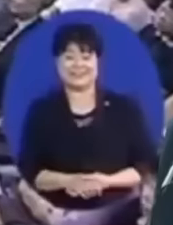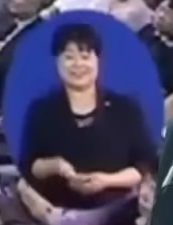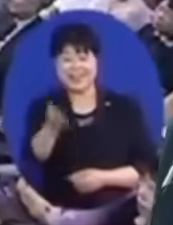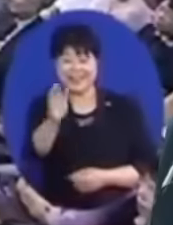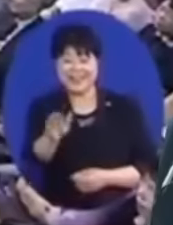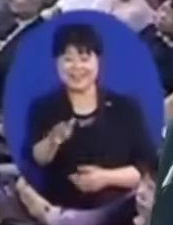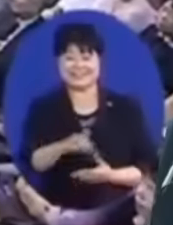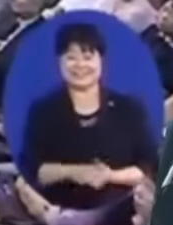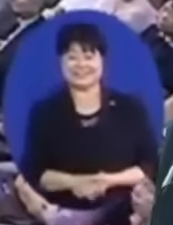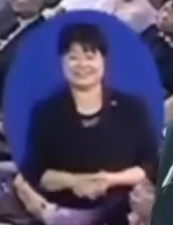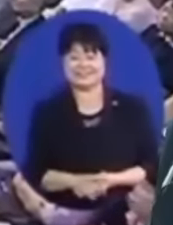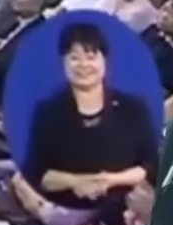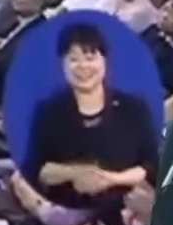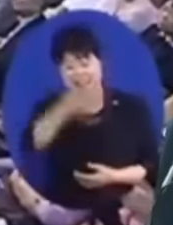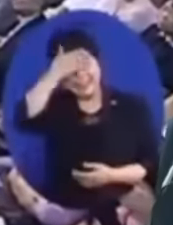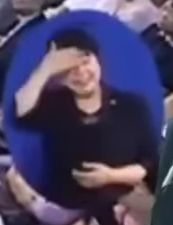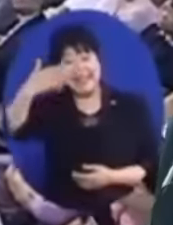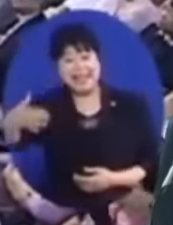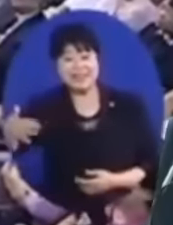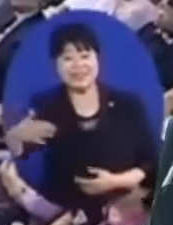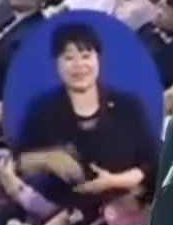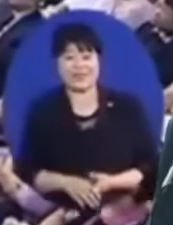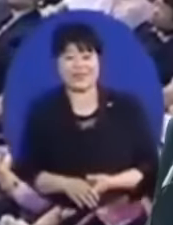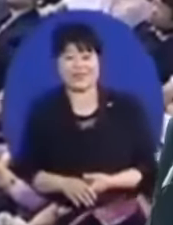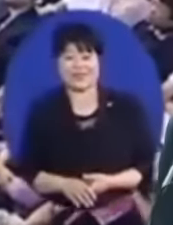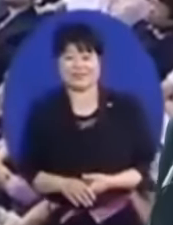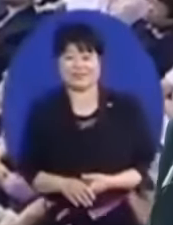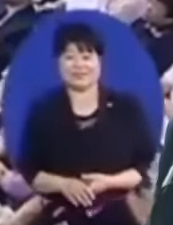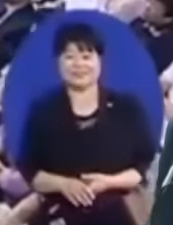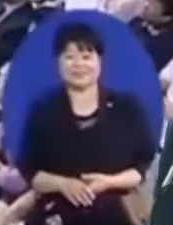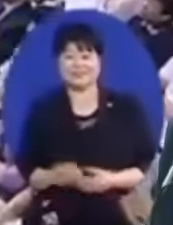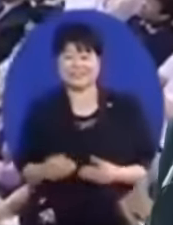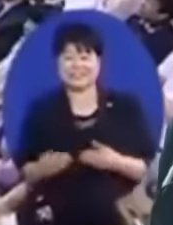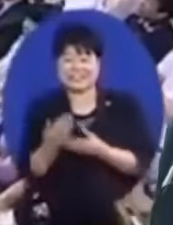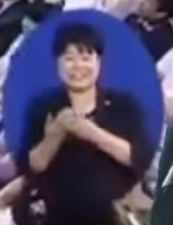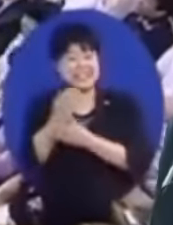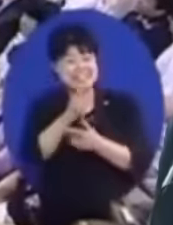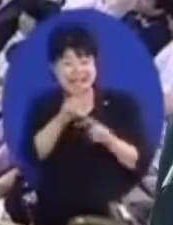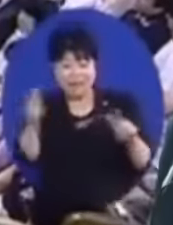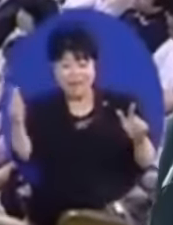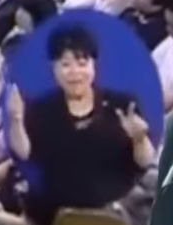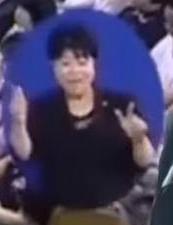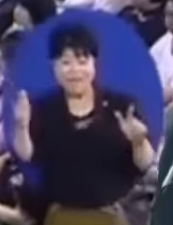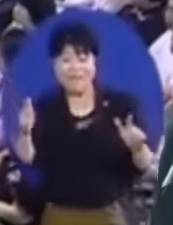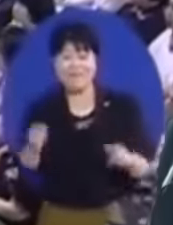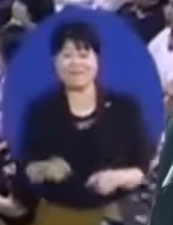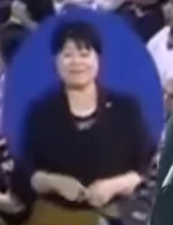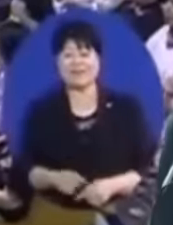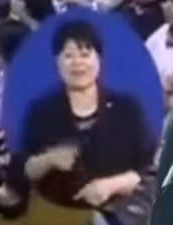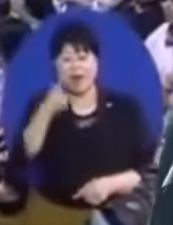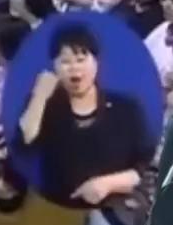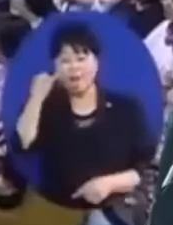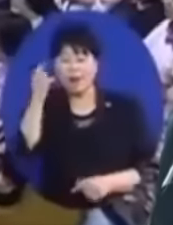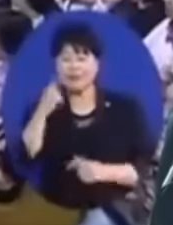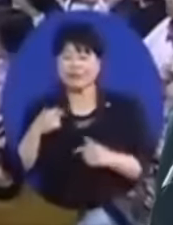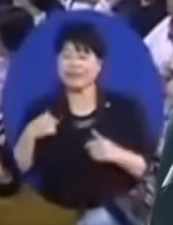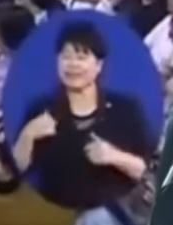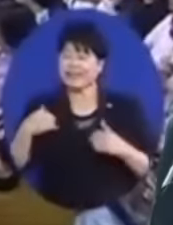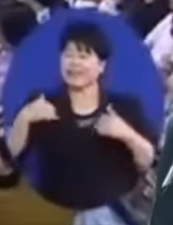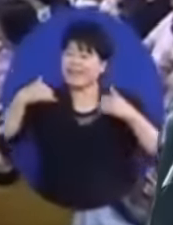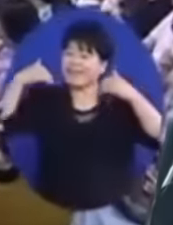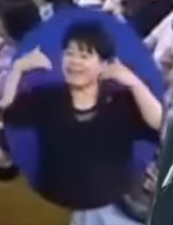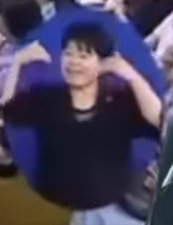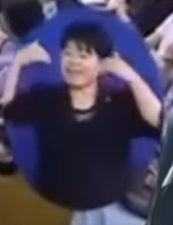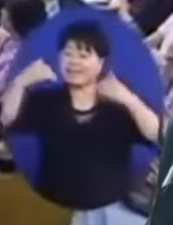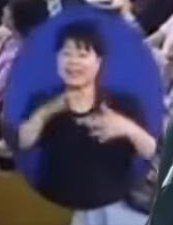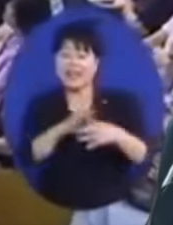그런데 다행히도 저에게는 그런 일이 일어나지 않았습니다. 키가 엄마보다 더 커진 딸아이는